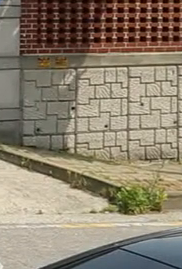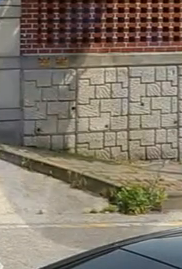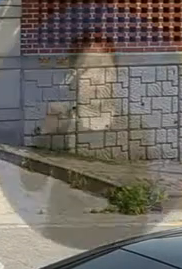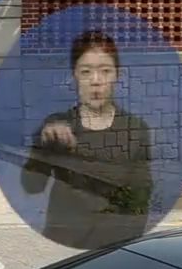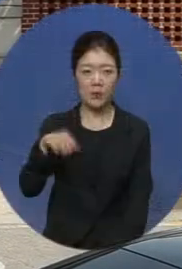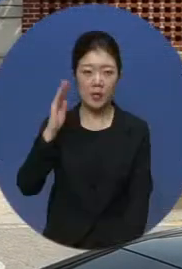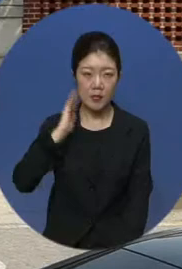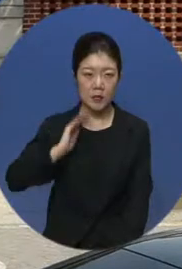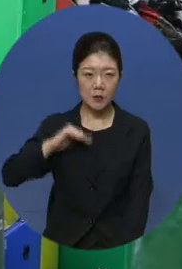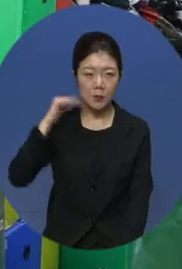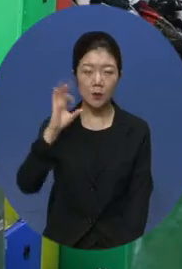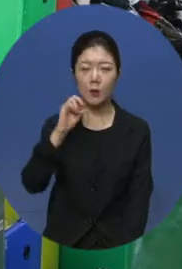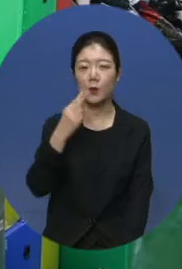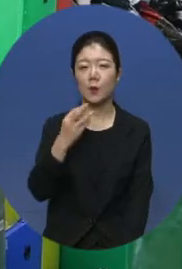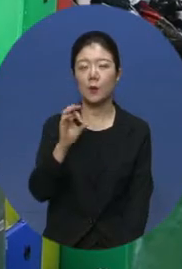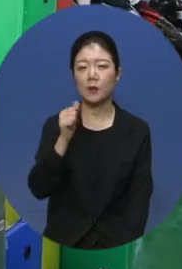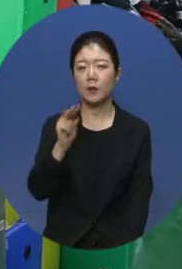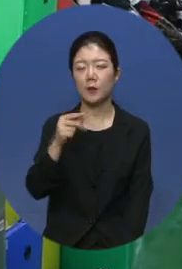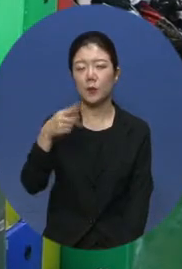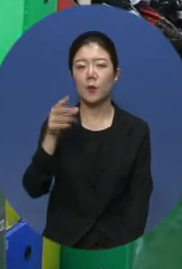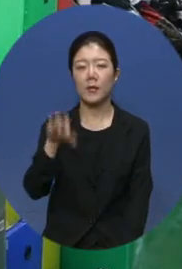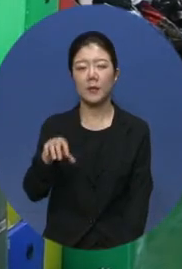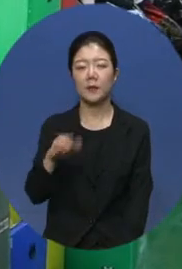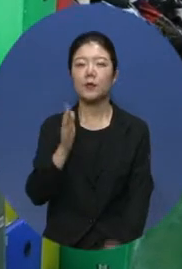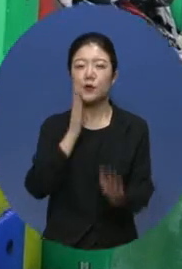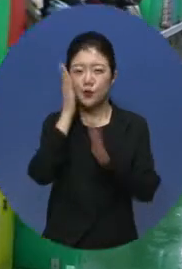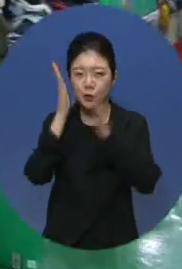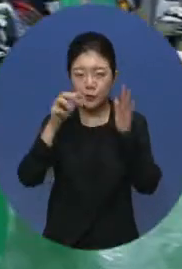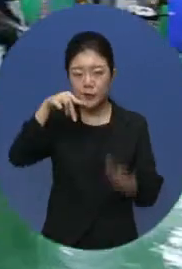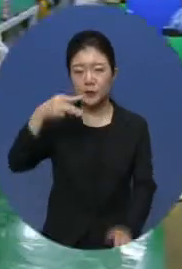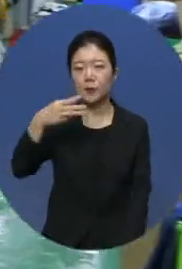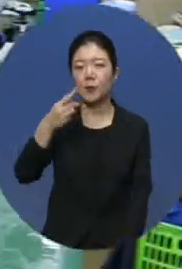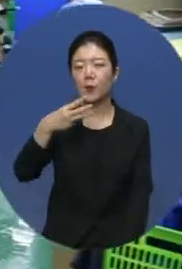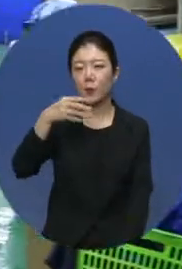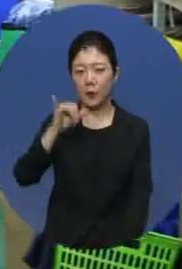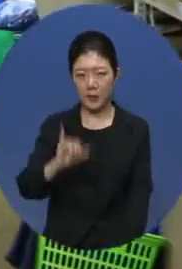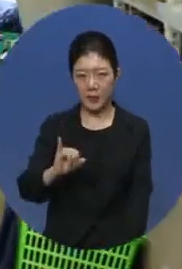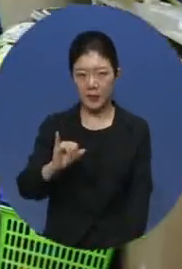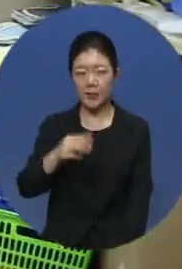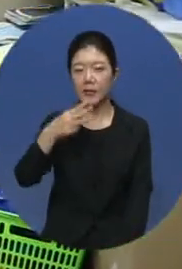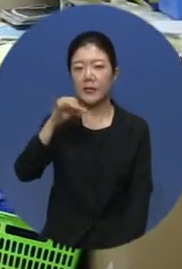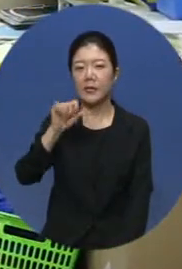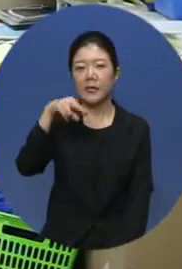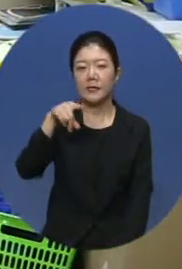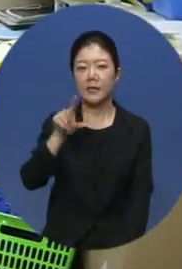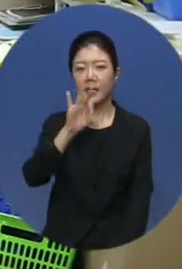이곳은 의정부시 용현동에 위치한 숲스토리 리사이클 매장 물류센터.